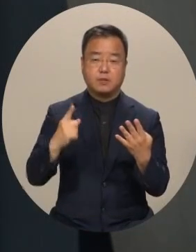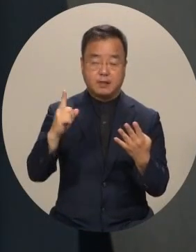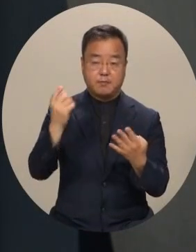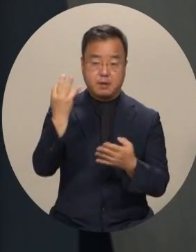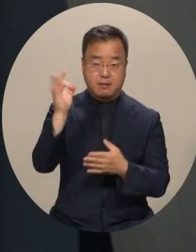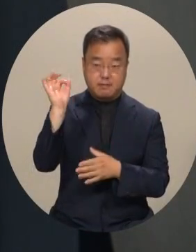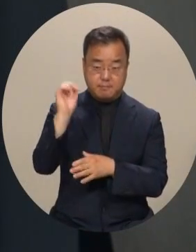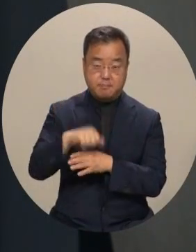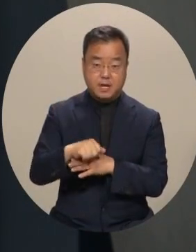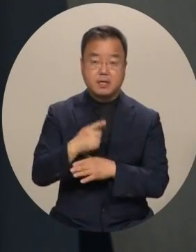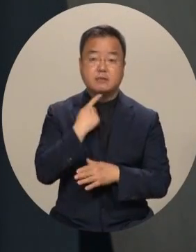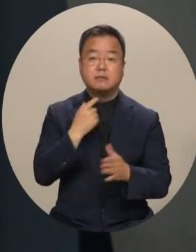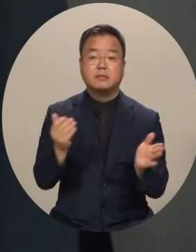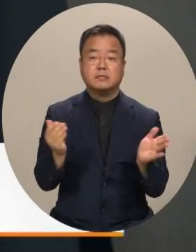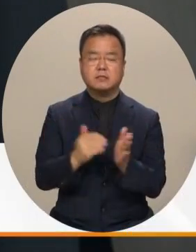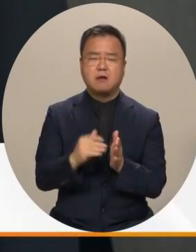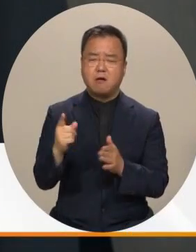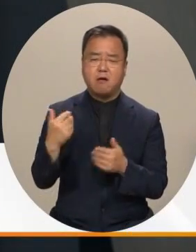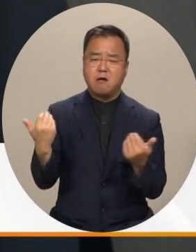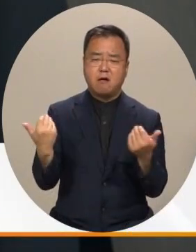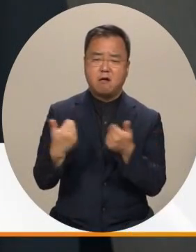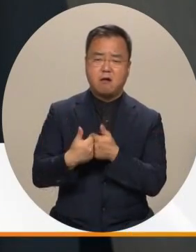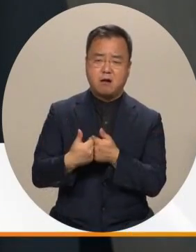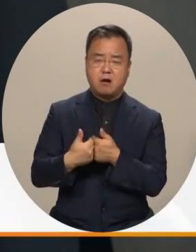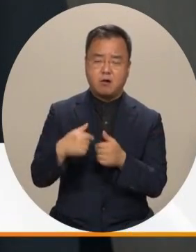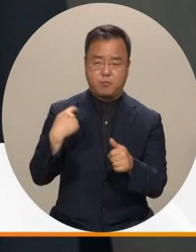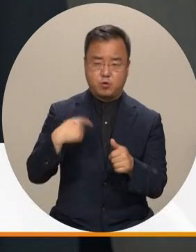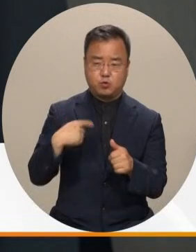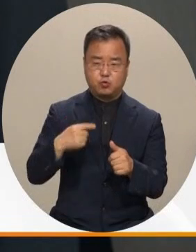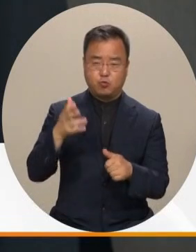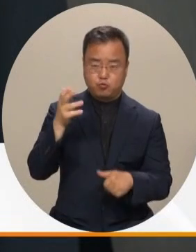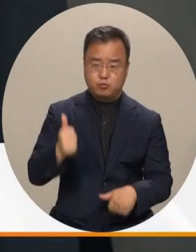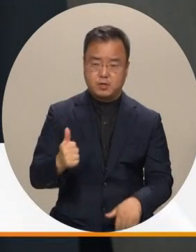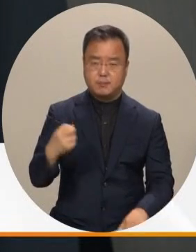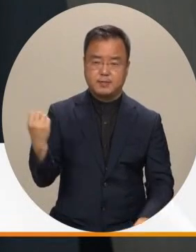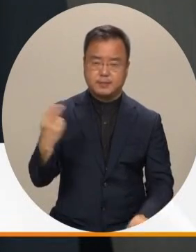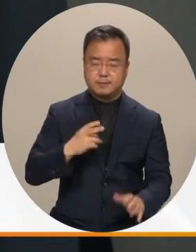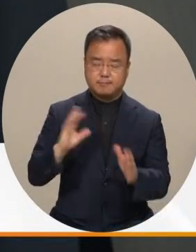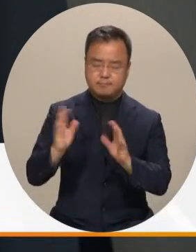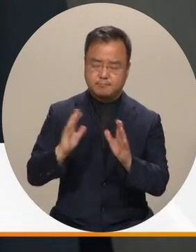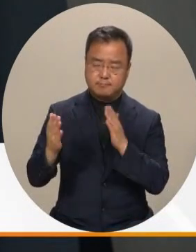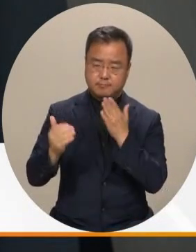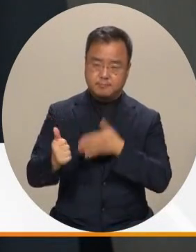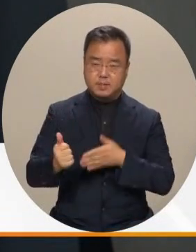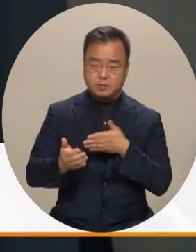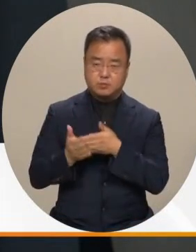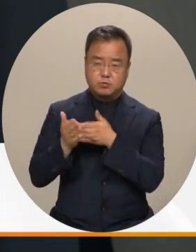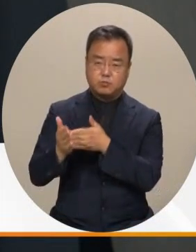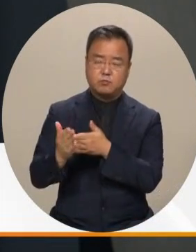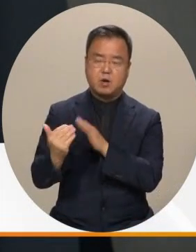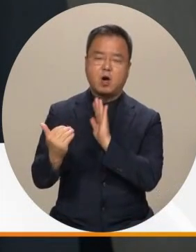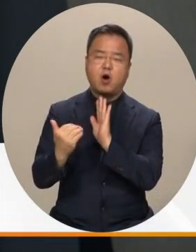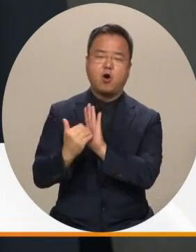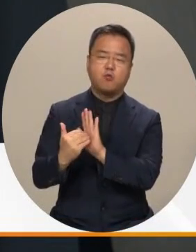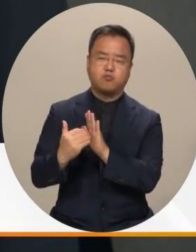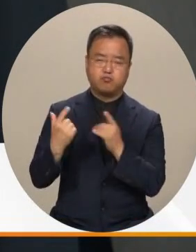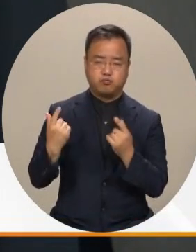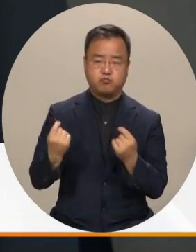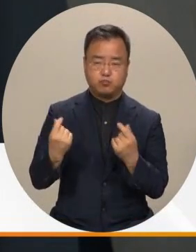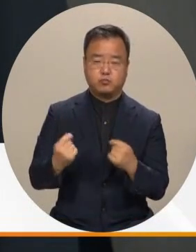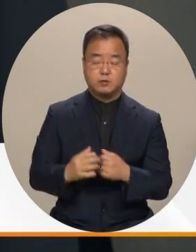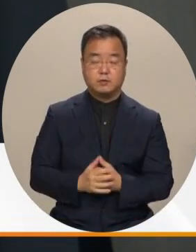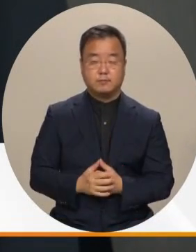가결됐고 하지만 이에 불복한 조의연 서울시 교육감이 제일을 요구를 했습니다 사실상 거부권을 행사를 한